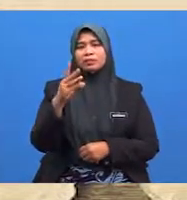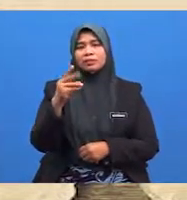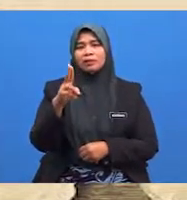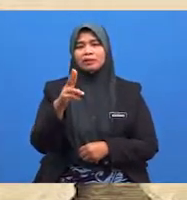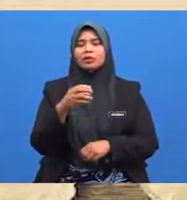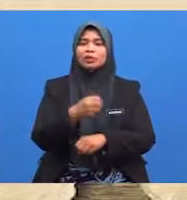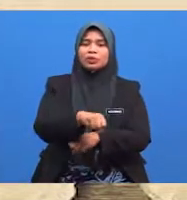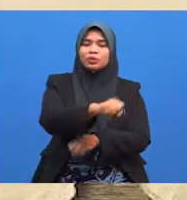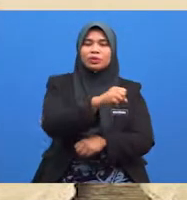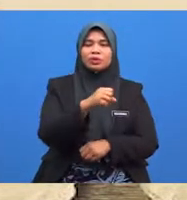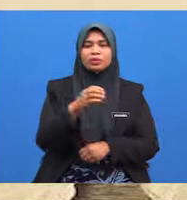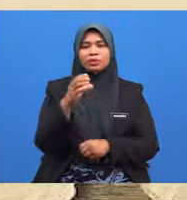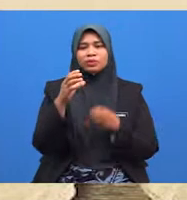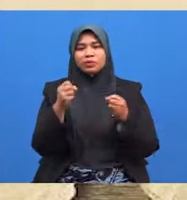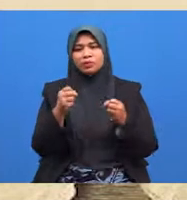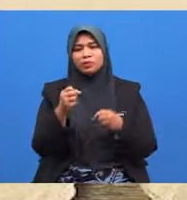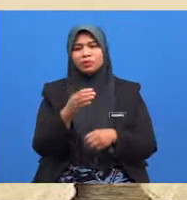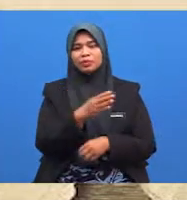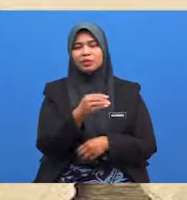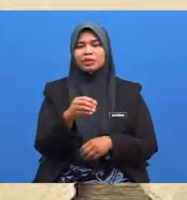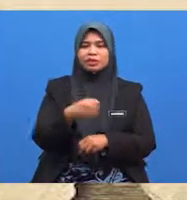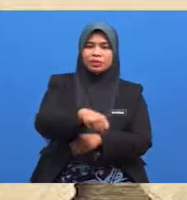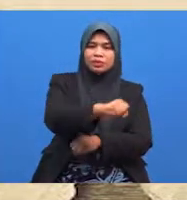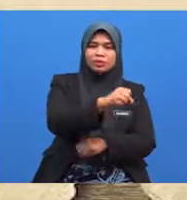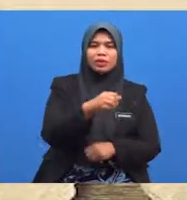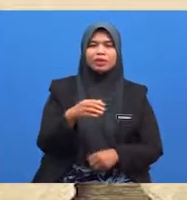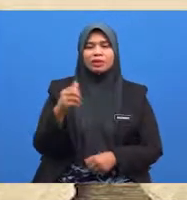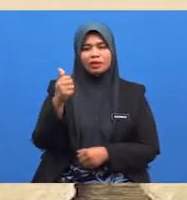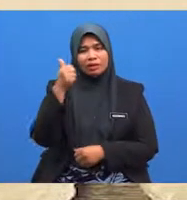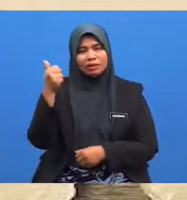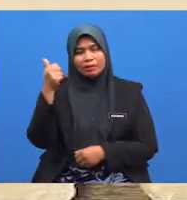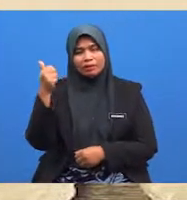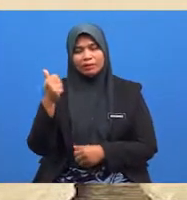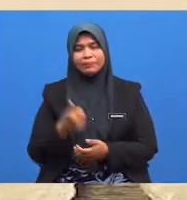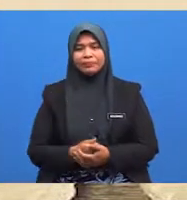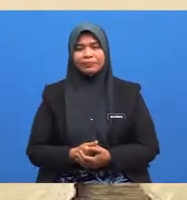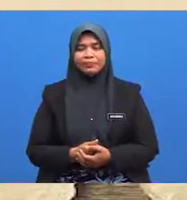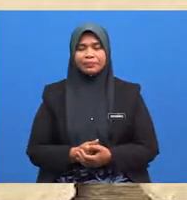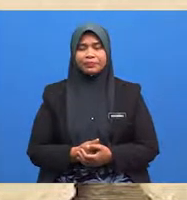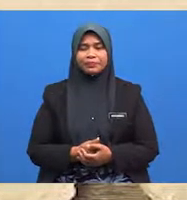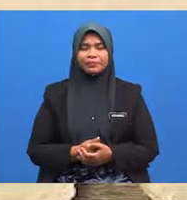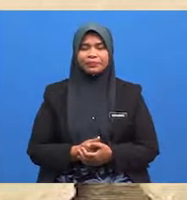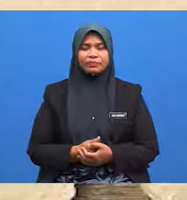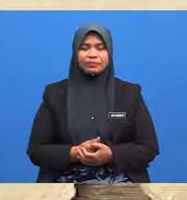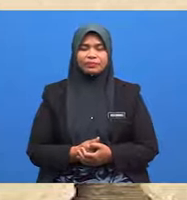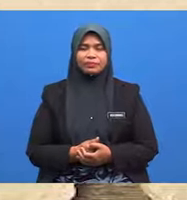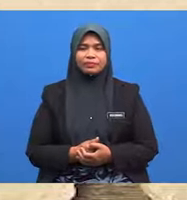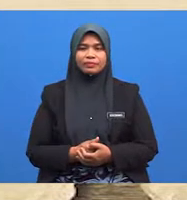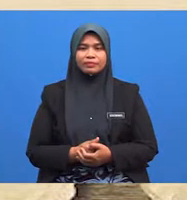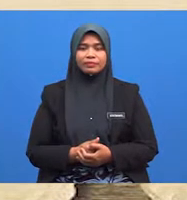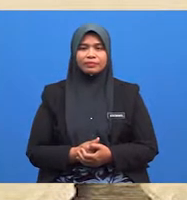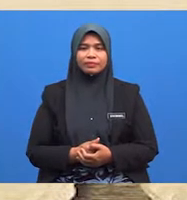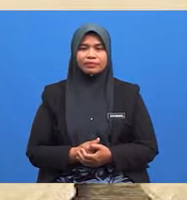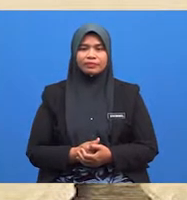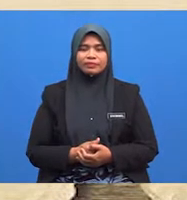iaitu sungai air, sungai madu, sungai susu dan sungai arak.